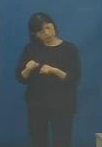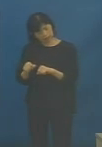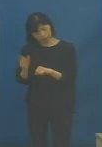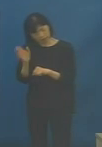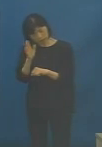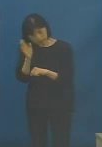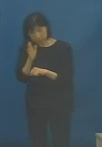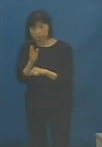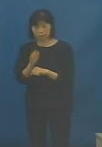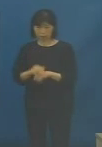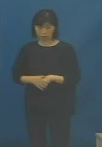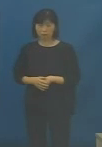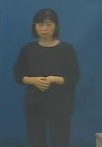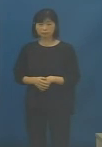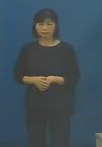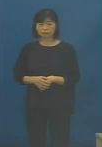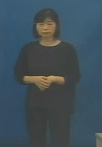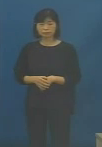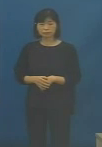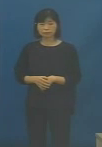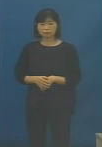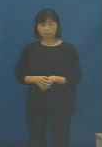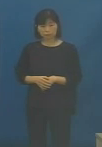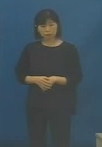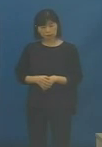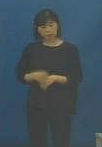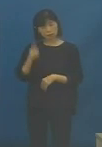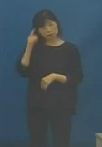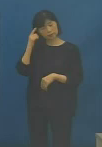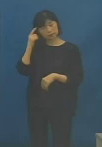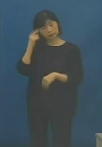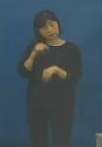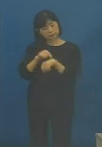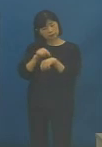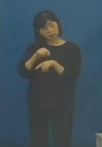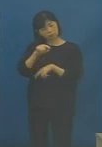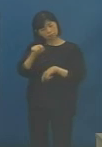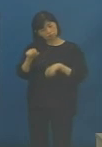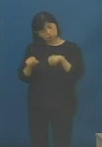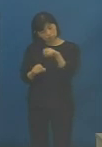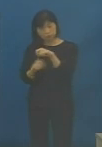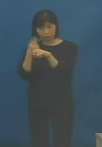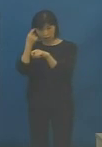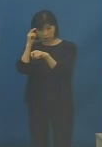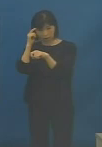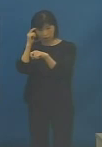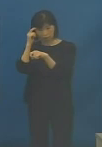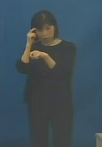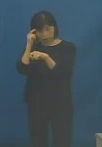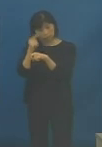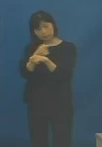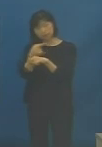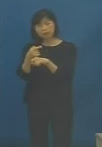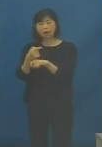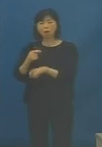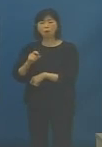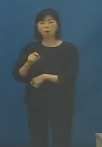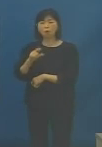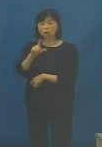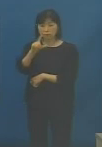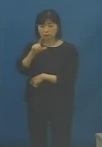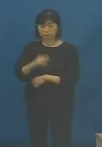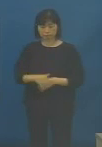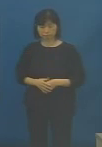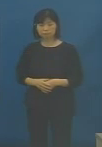しよう、あるいはもうちょっと時間をかけて考えようと。でもうちょっと時間をかけて考えるのが今多分一番多くて、でそ